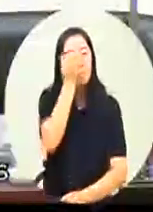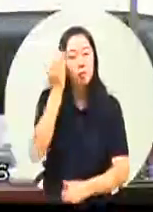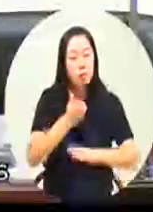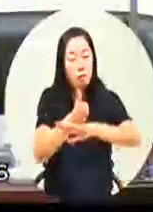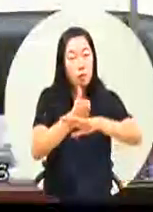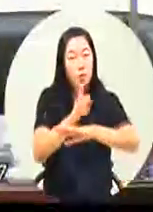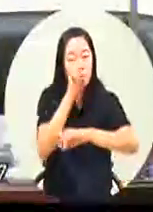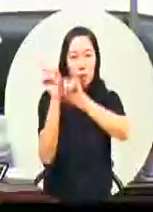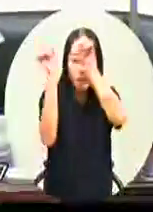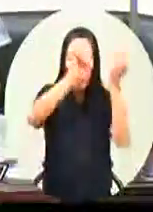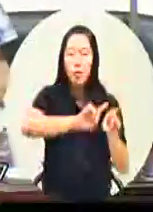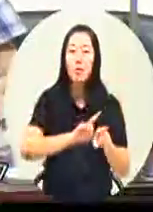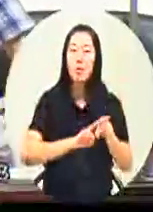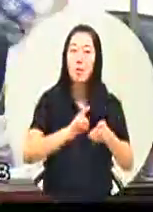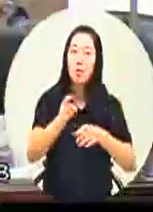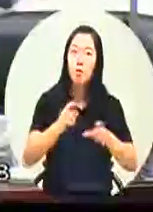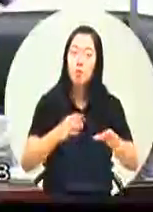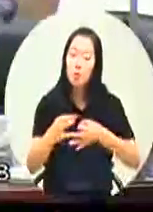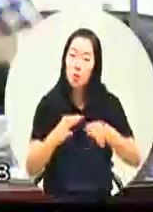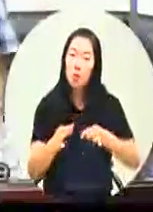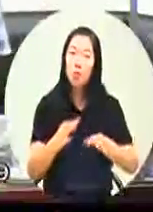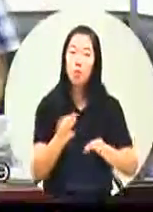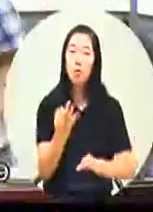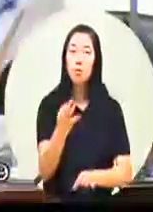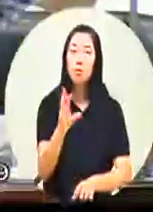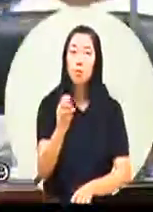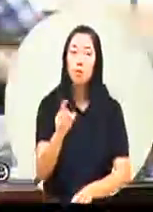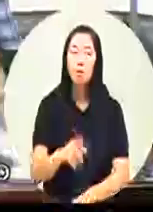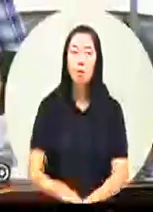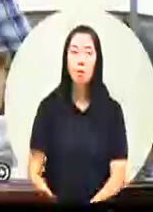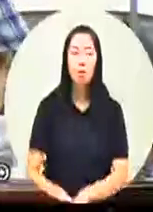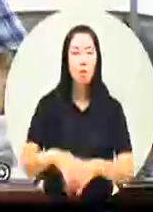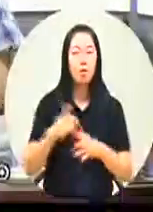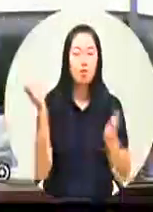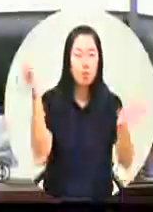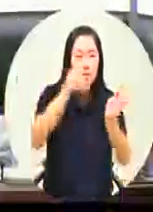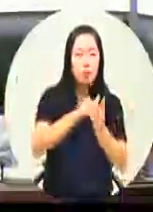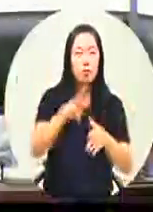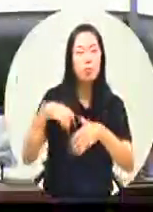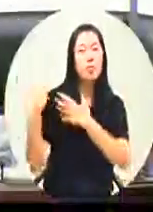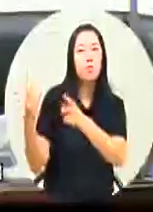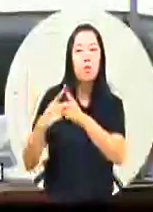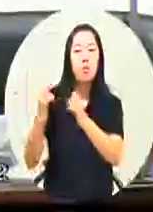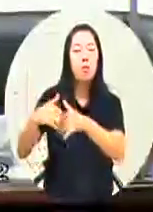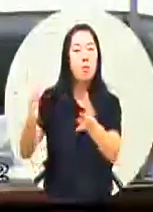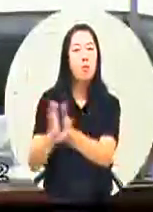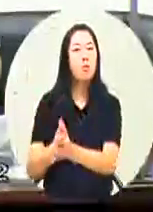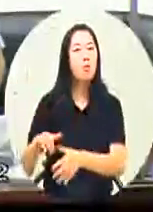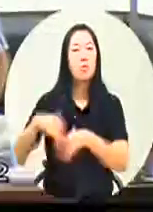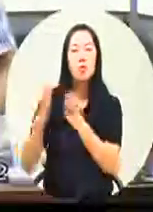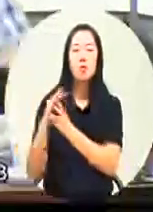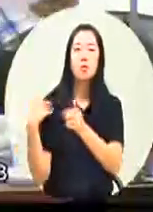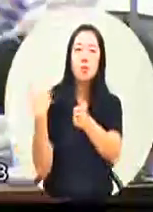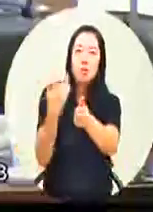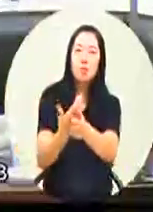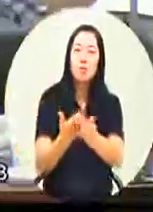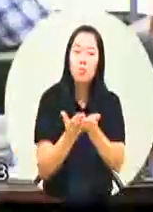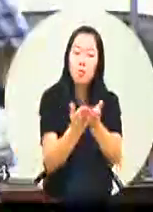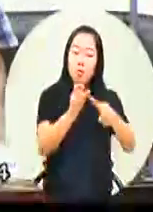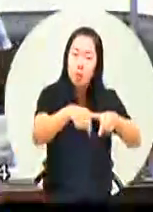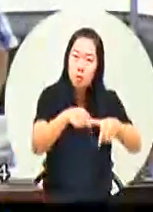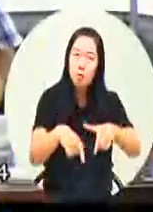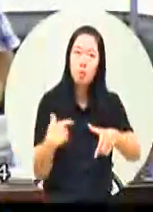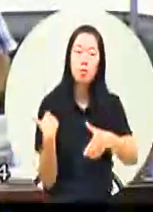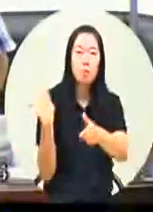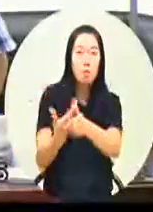少？曾局长，你知道吗？你那个营运都很糟糕的，最后都委托民间什么大鹏湾的什么什么轮船公司，那以前